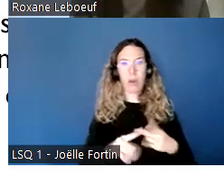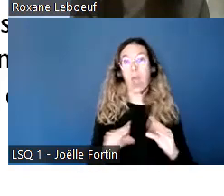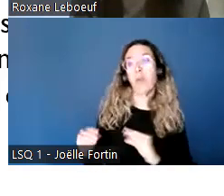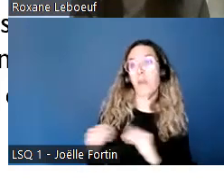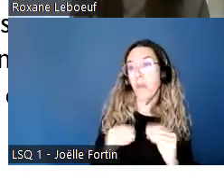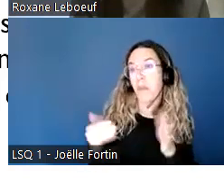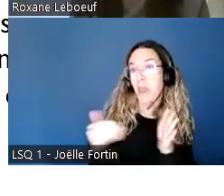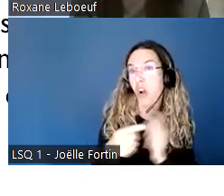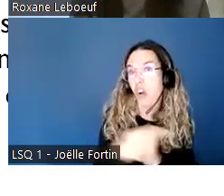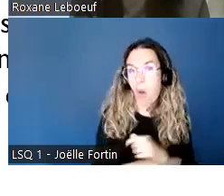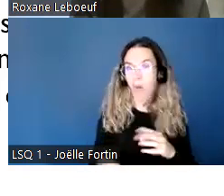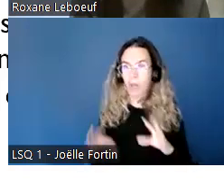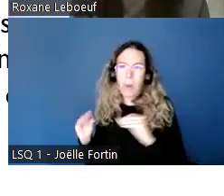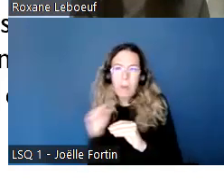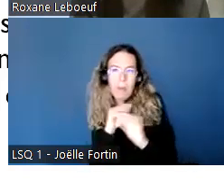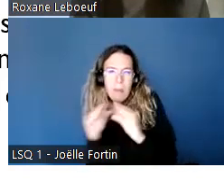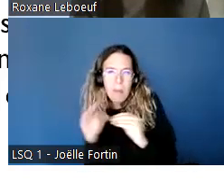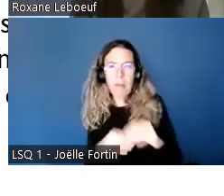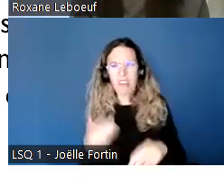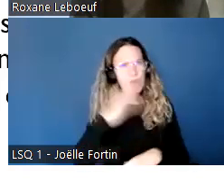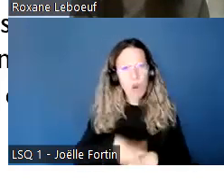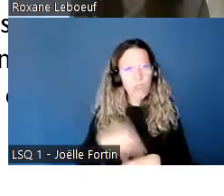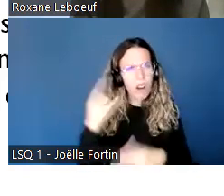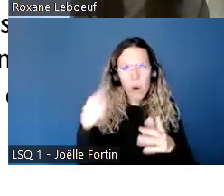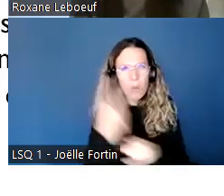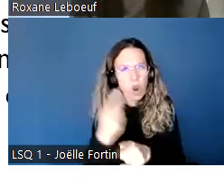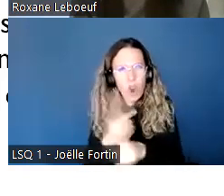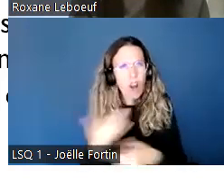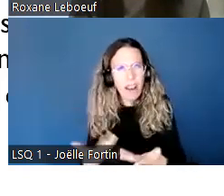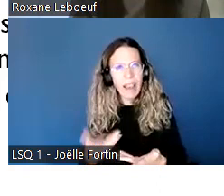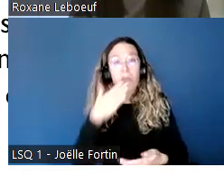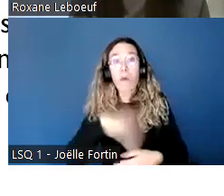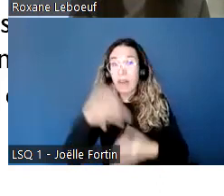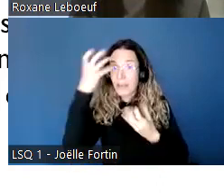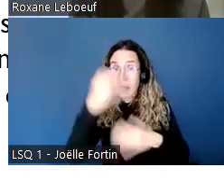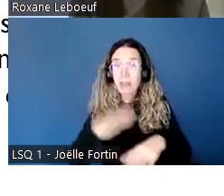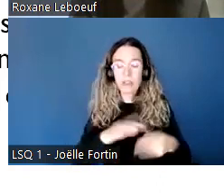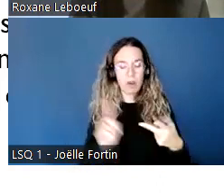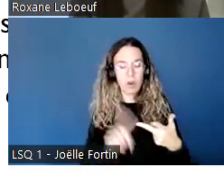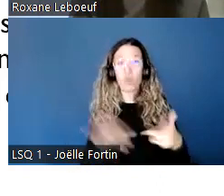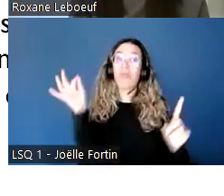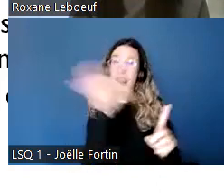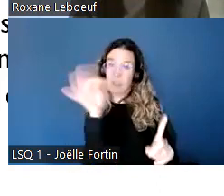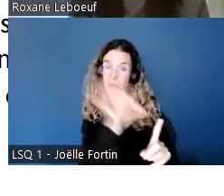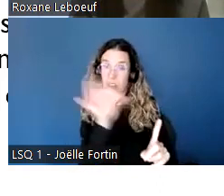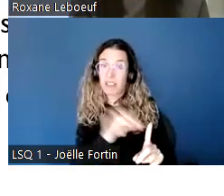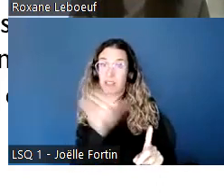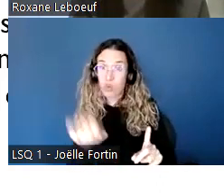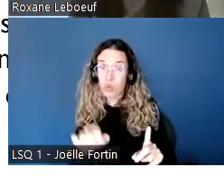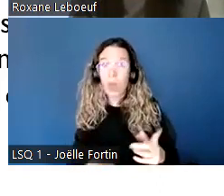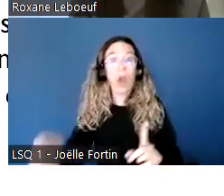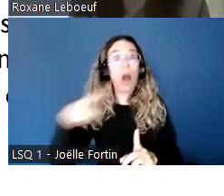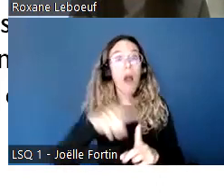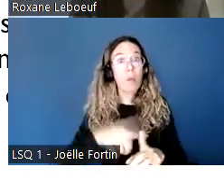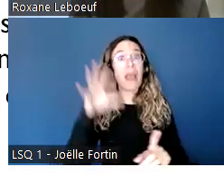commérage, hein, donc colporter des mauvaises informations ou des propos négatifs sur autrui, de l'intimidation et même